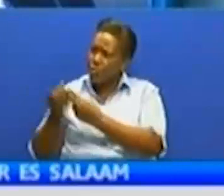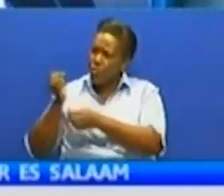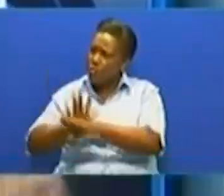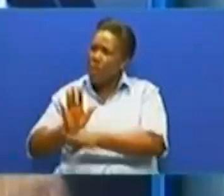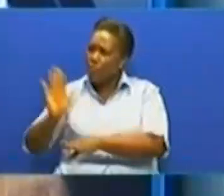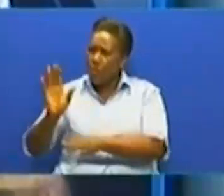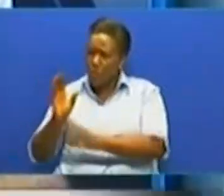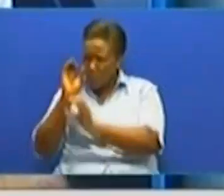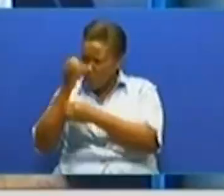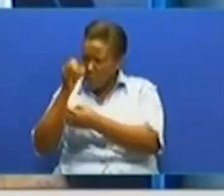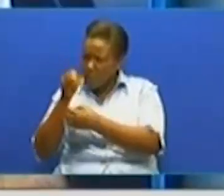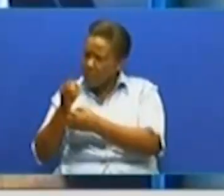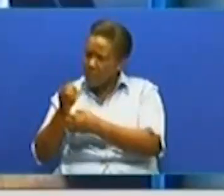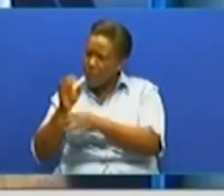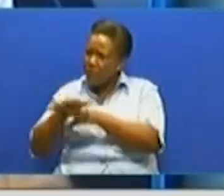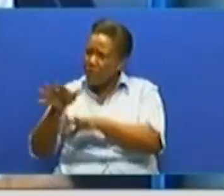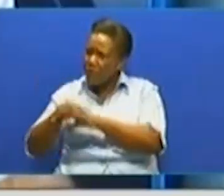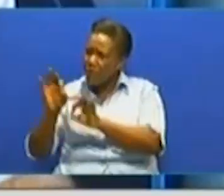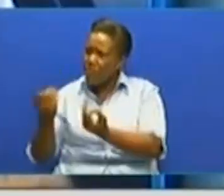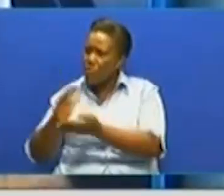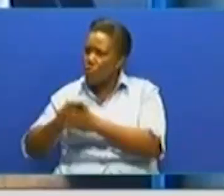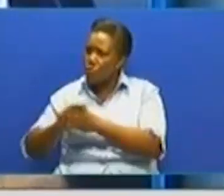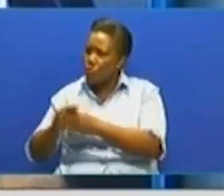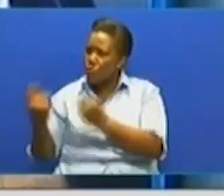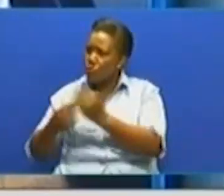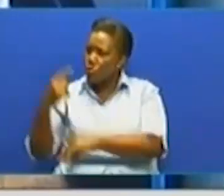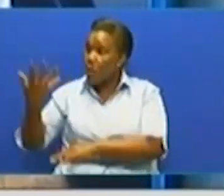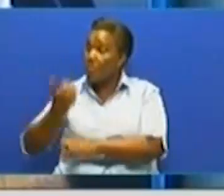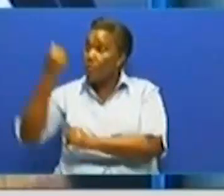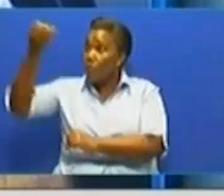Kisayansi kamilifu ni kwamba ni tukio la